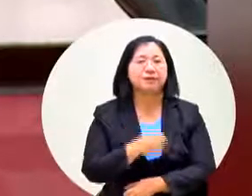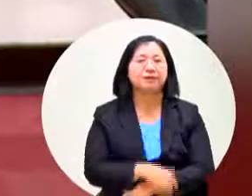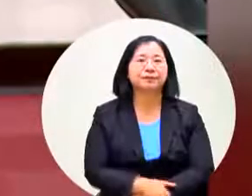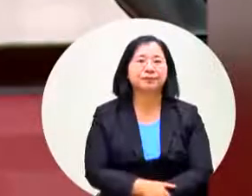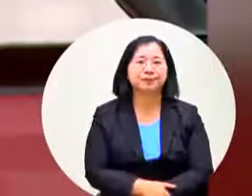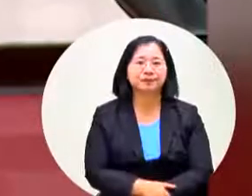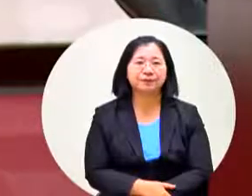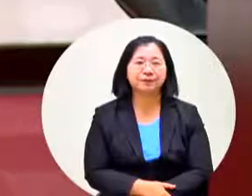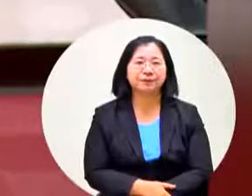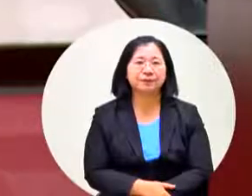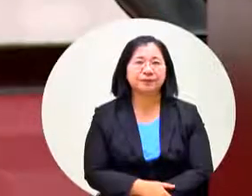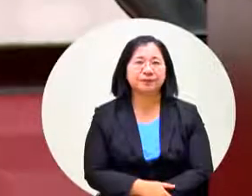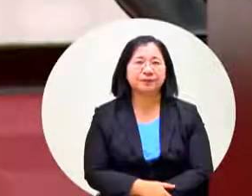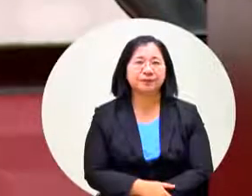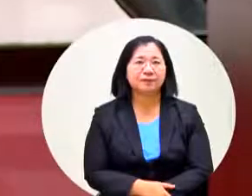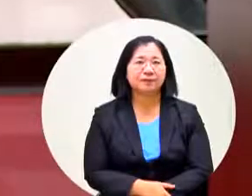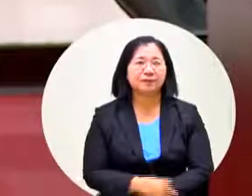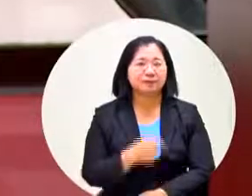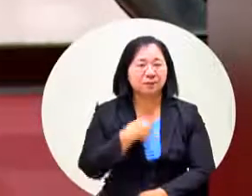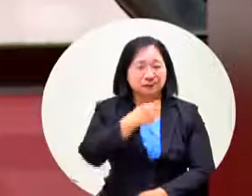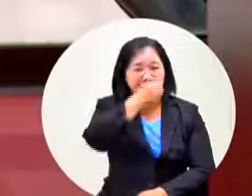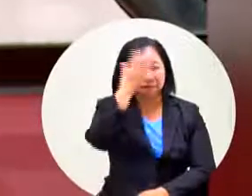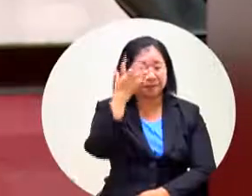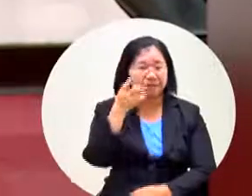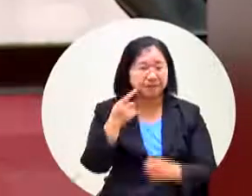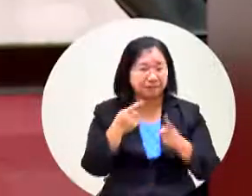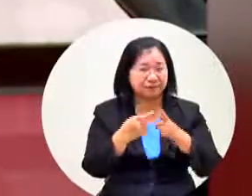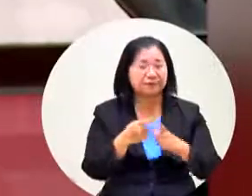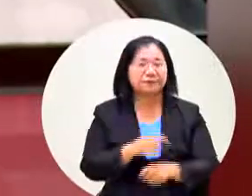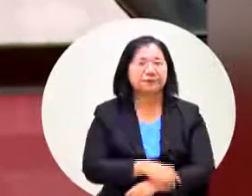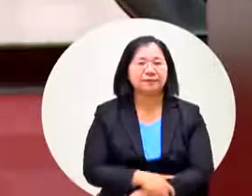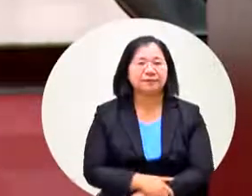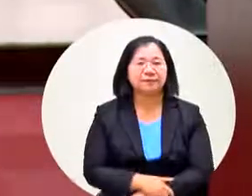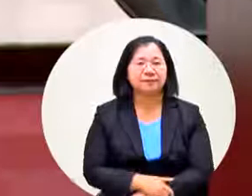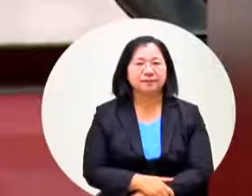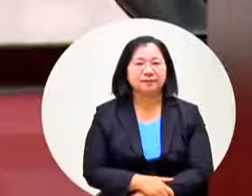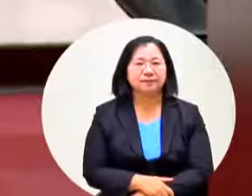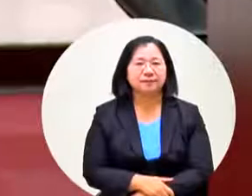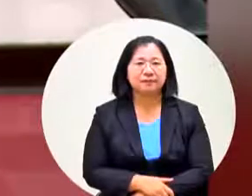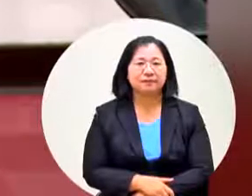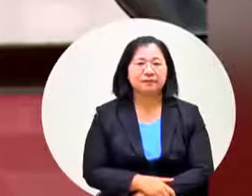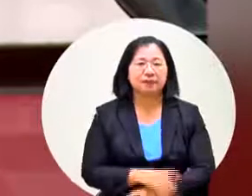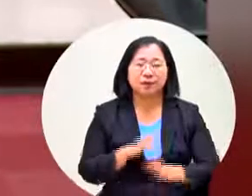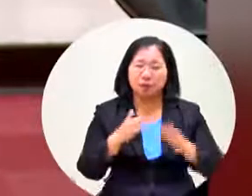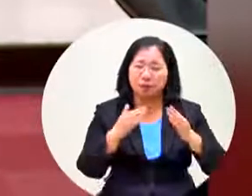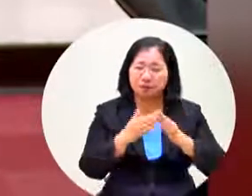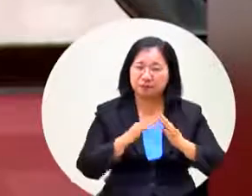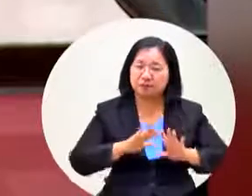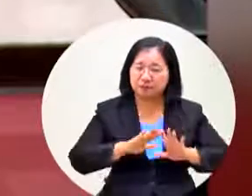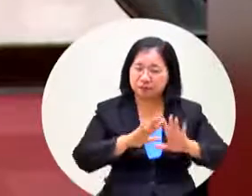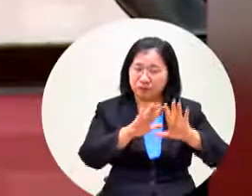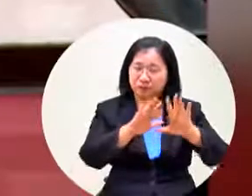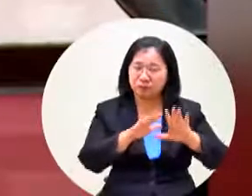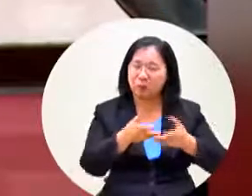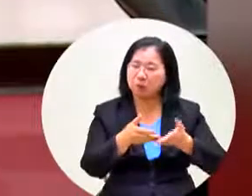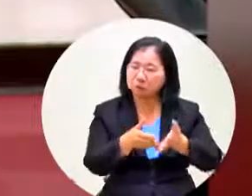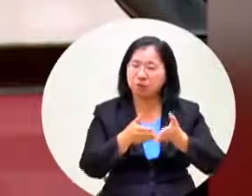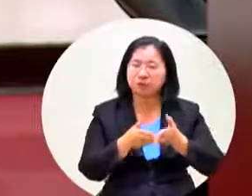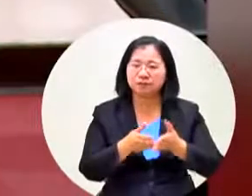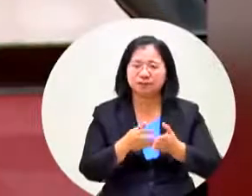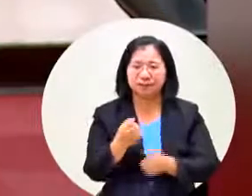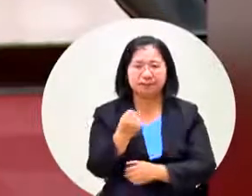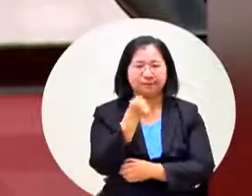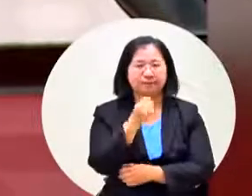们的所需要的重点在哪边了吼。我想咱年轻人吼是